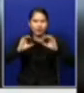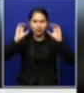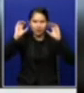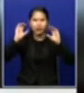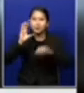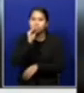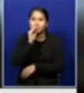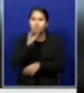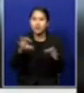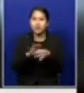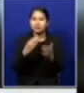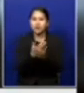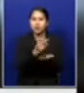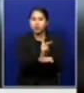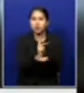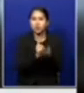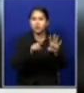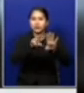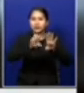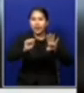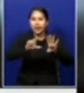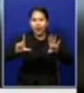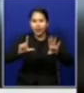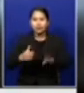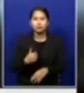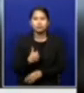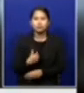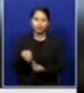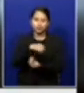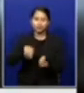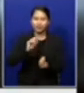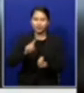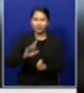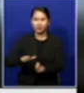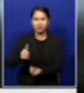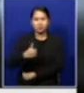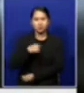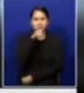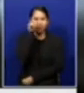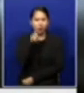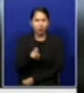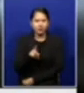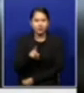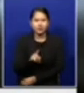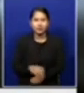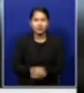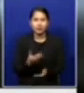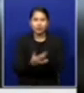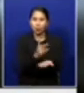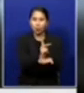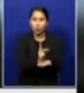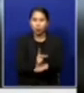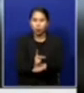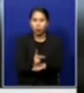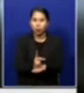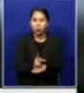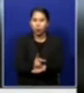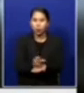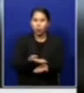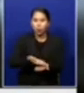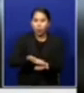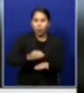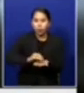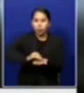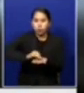ลงเรื่องเงินกู้ 400,000 ล้านนั้นสำหรับการฟื้นฟูเศรษฐกิจทำให้อดสงสัยไม่ได้ว่าการกู้แบบมโหฬารครั้งนี้จะเป็นการฟื้นฟูเศรษฐกิ